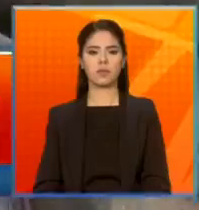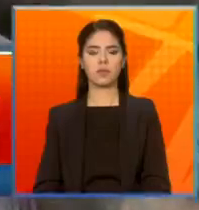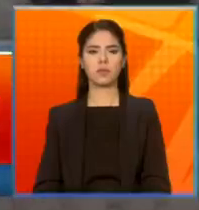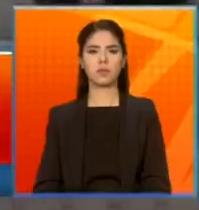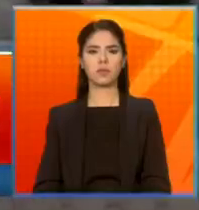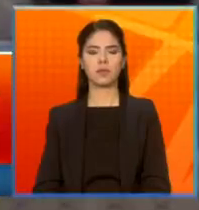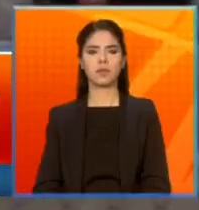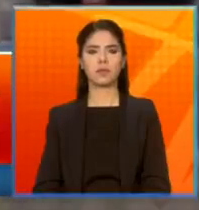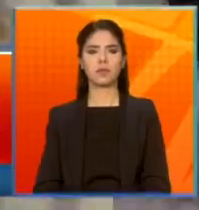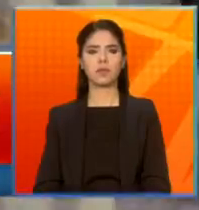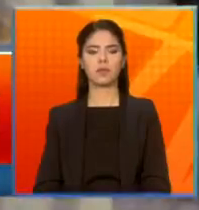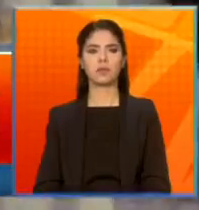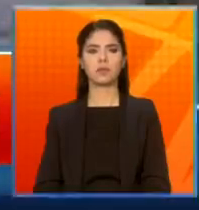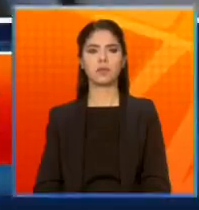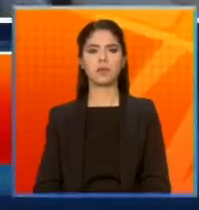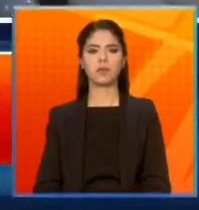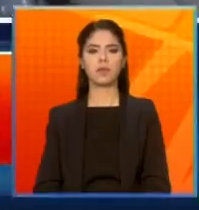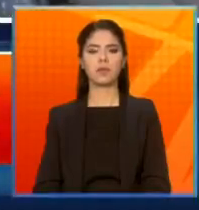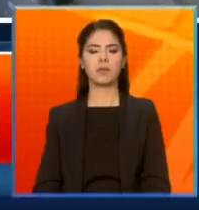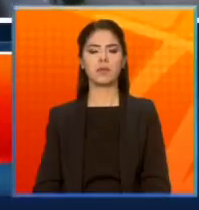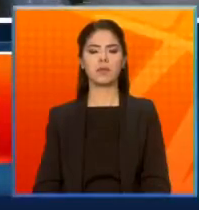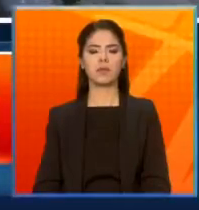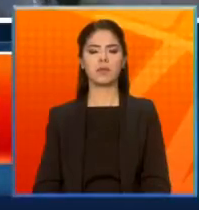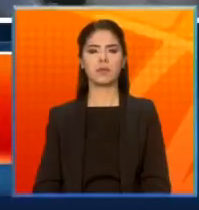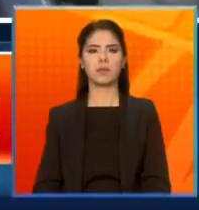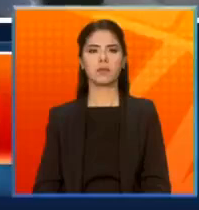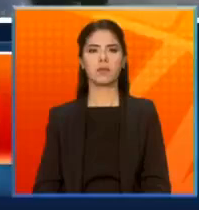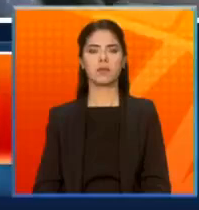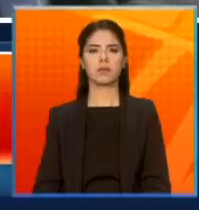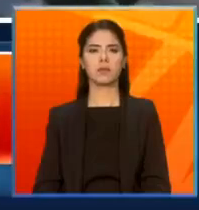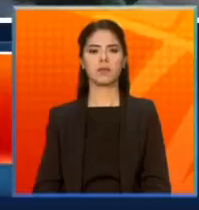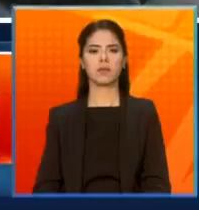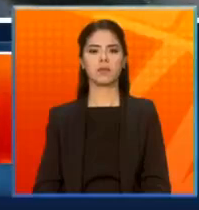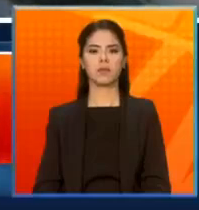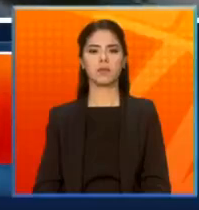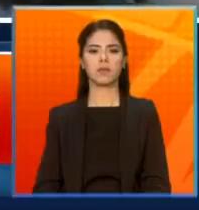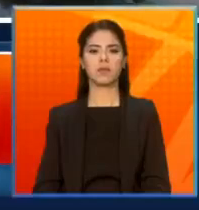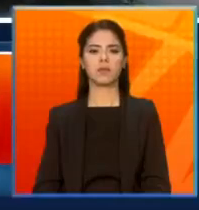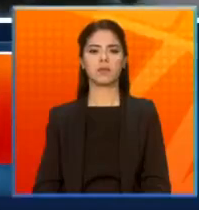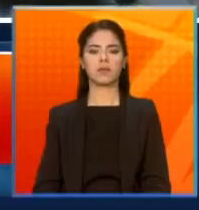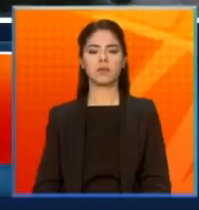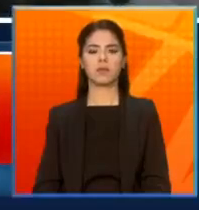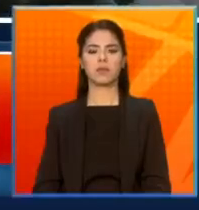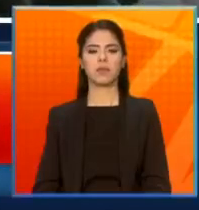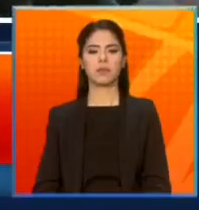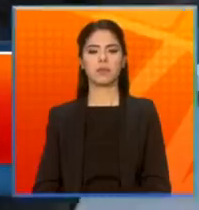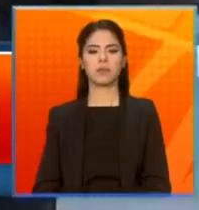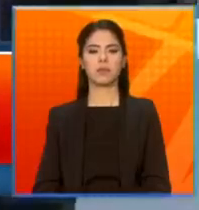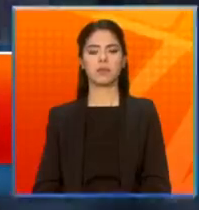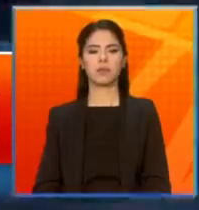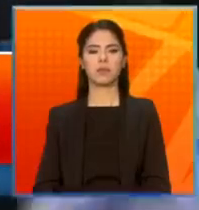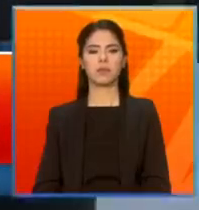İçeride bir kaos yok. Bir ay önce de yaşadığımız için aynı şeyi alıştık diyebiliriz ama yine